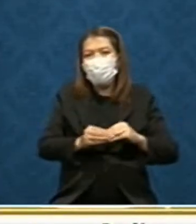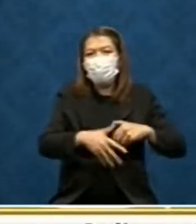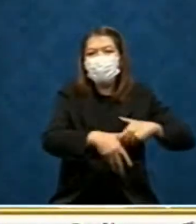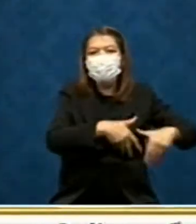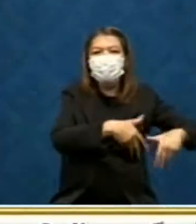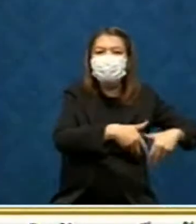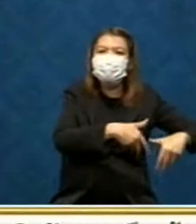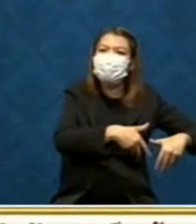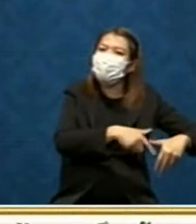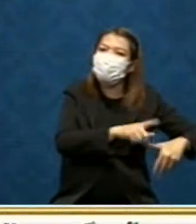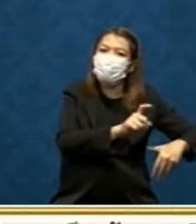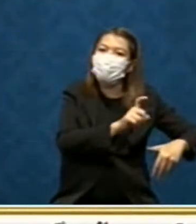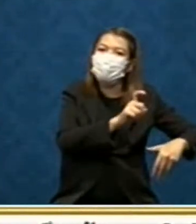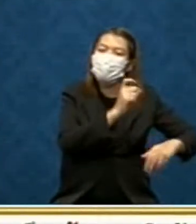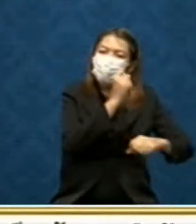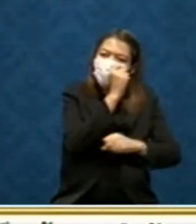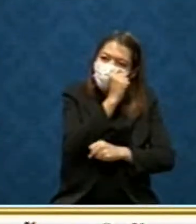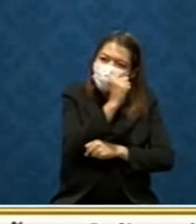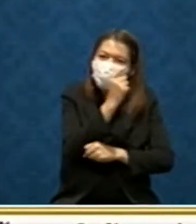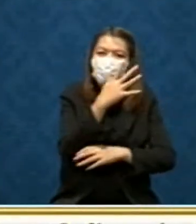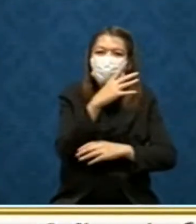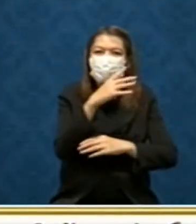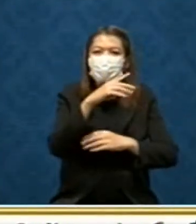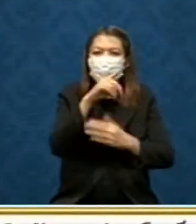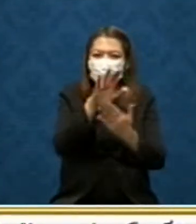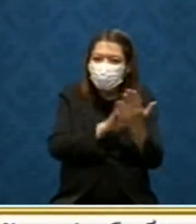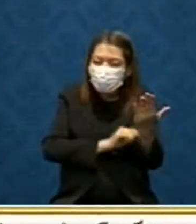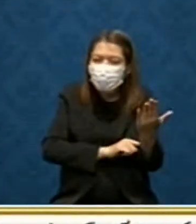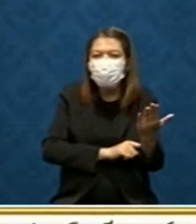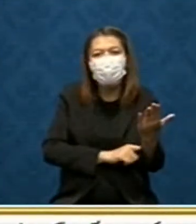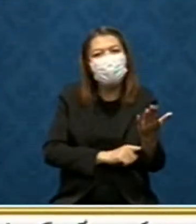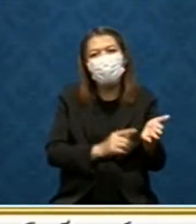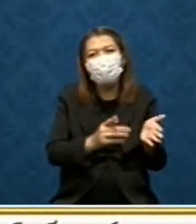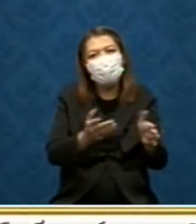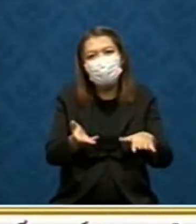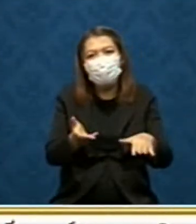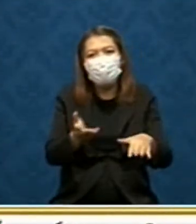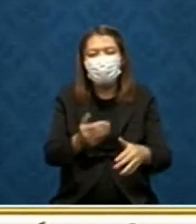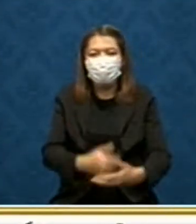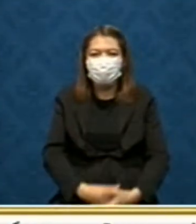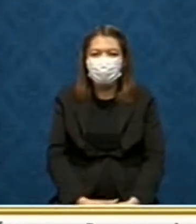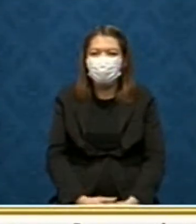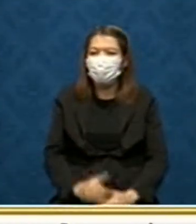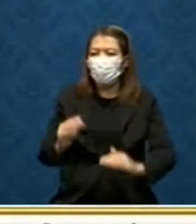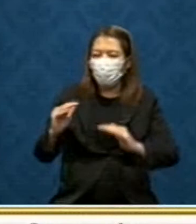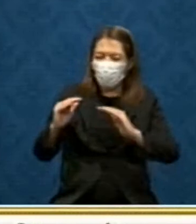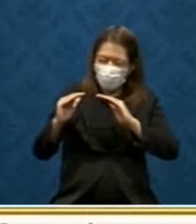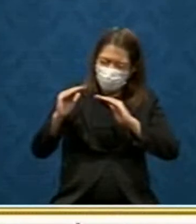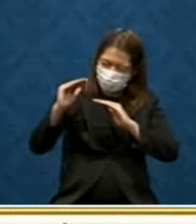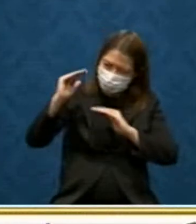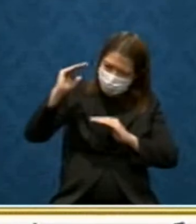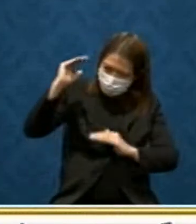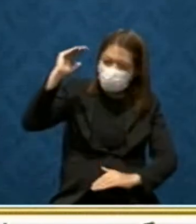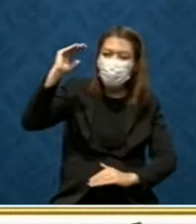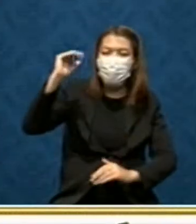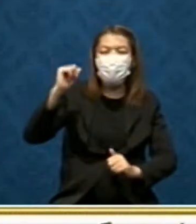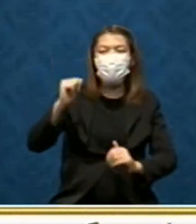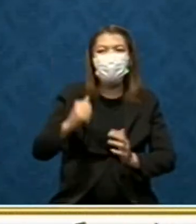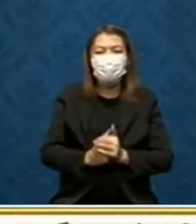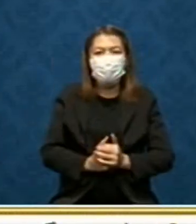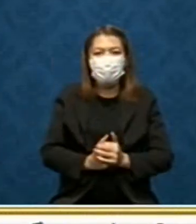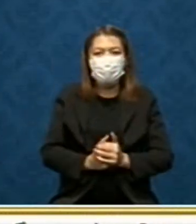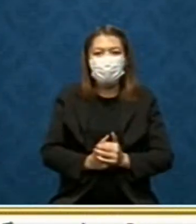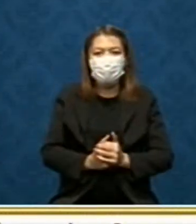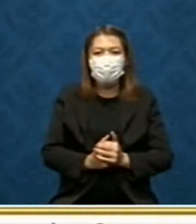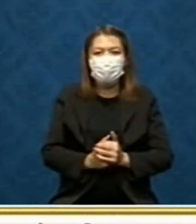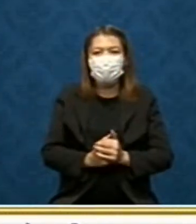ชาวบ้านจนลง ประเทศจนลงเพรานั้น ความเหลอมลำวันนี้นี่ มันปลายไลถึขนาด